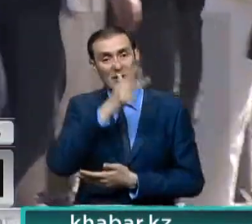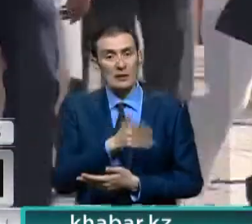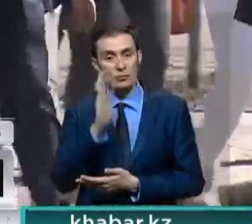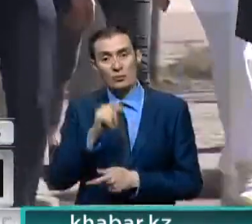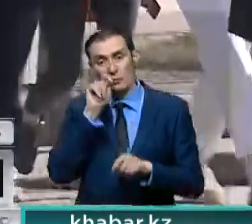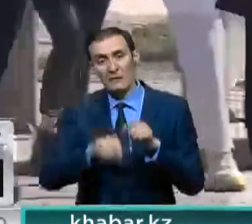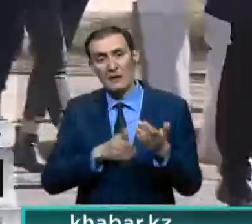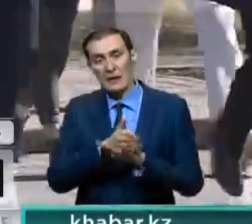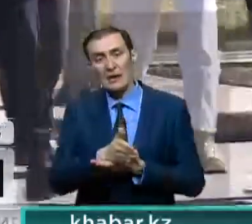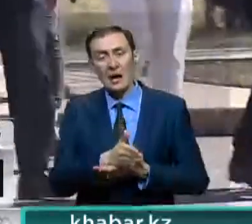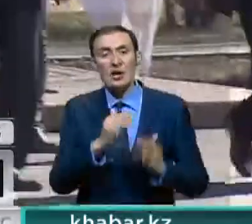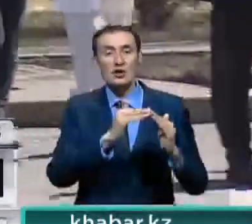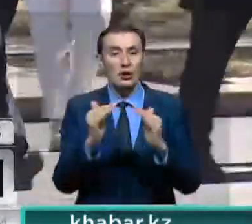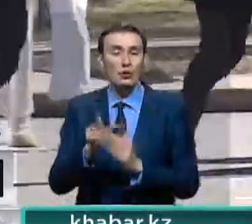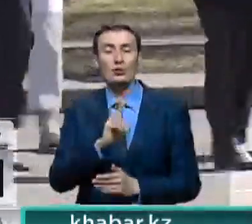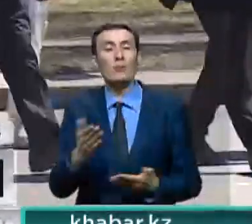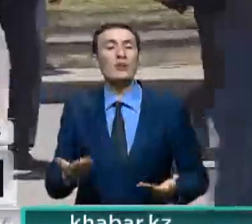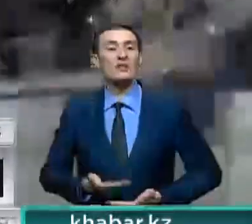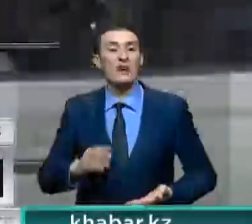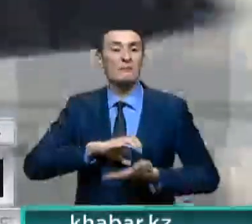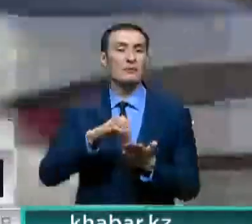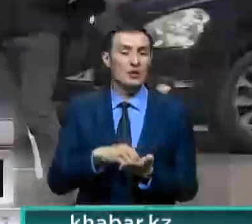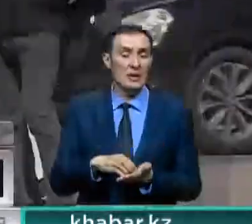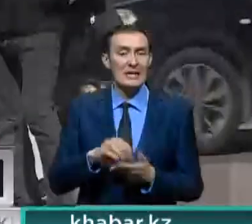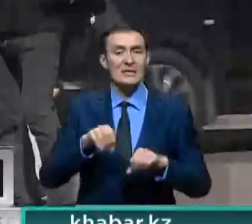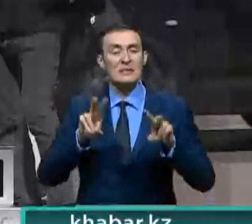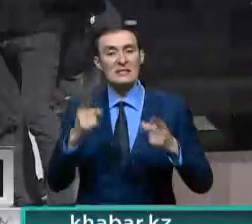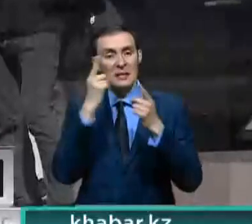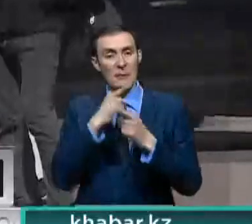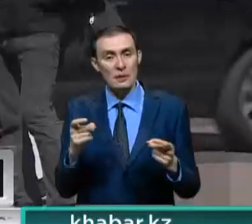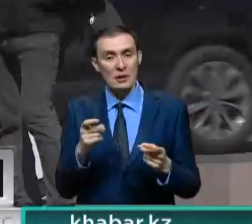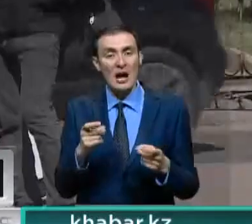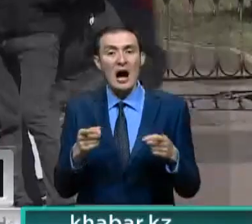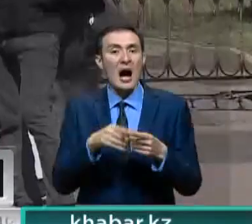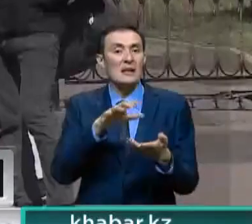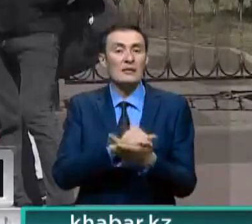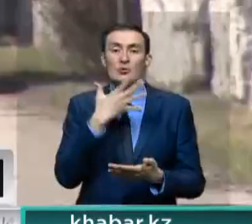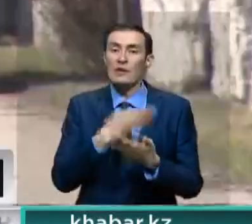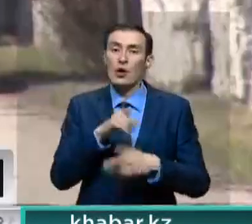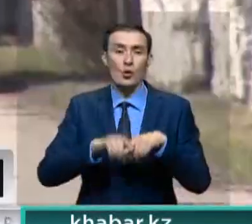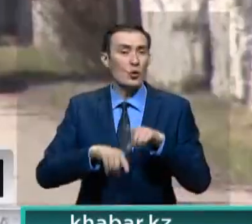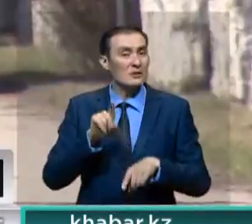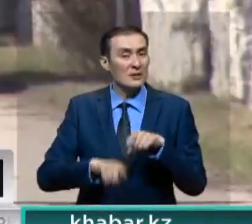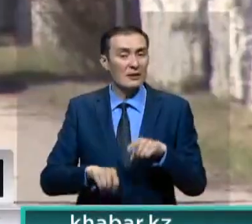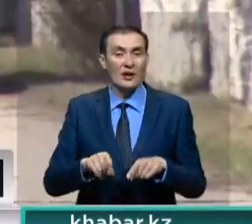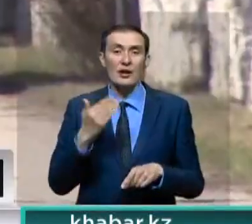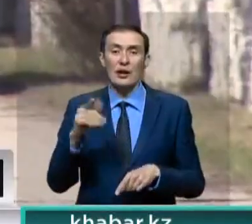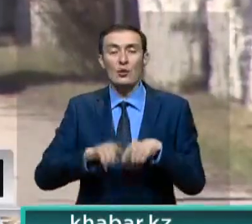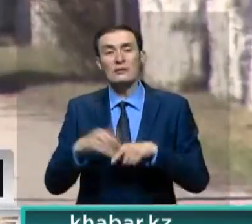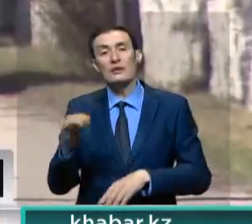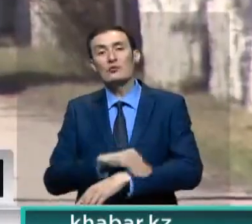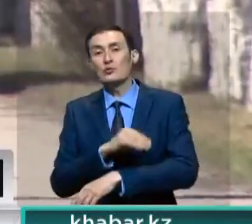будут проверять арендное жилье и тех, кто там проживает. Специалисты напоминают, снимать жилье у близких родственников,